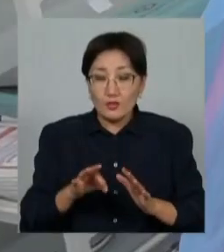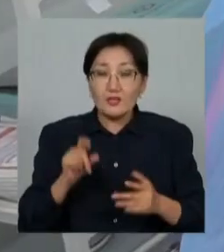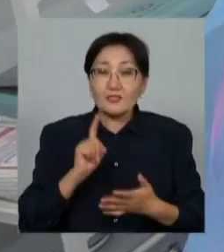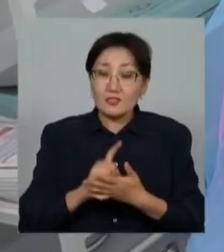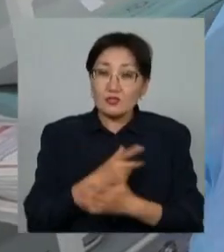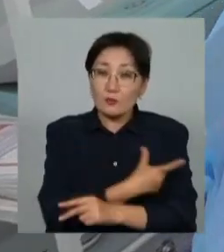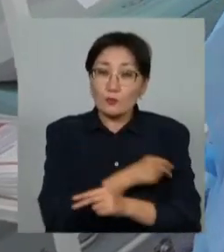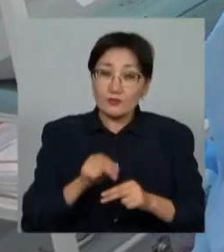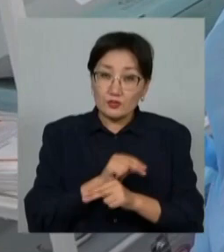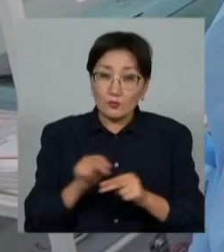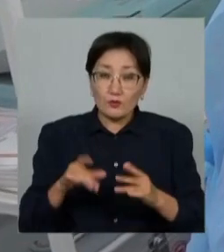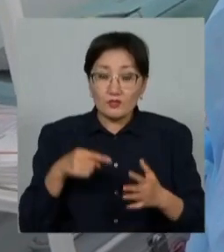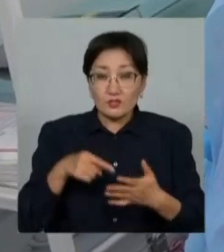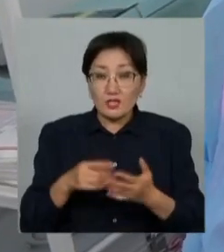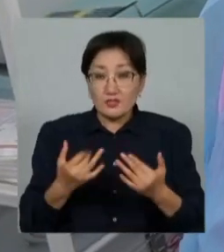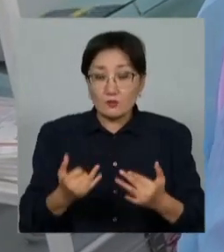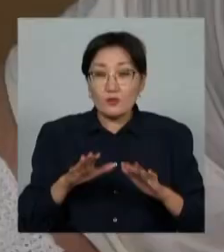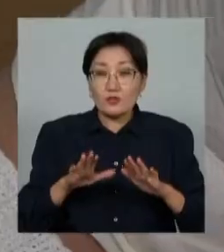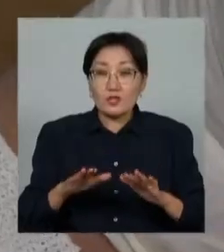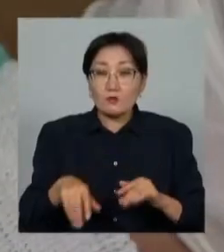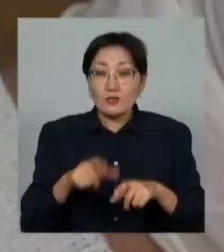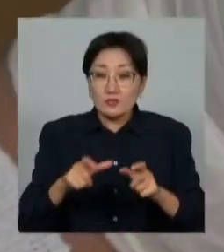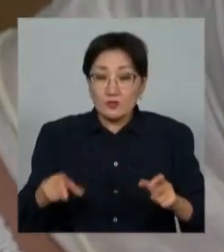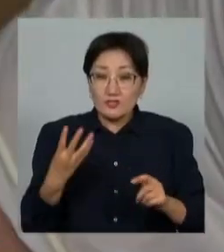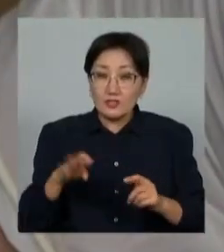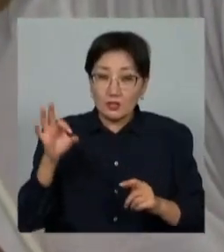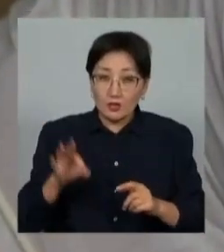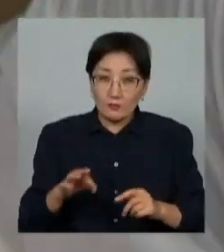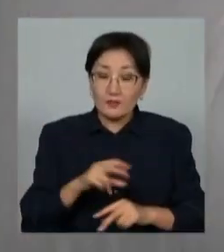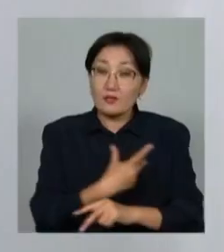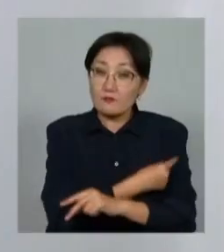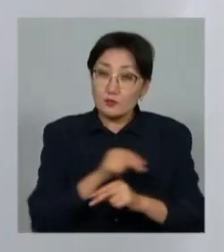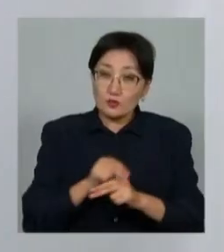екпе алуы қажет. Бірақ шаһарда әзірге тек тұрғындардың 40%